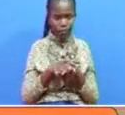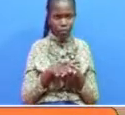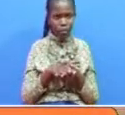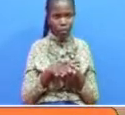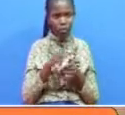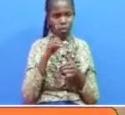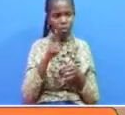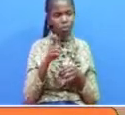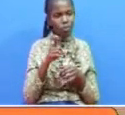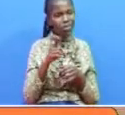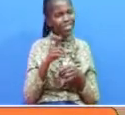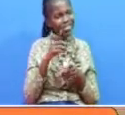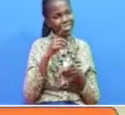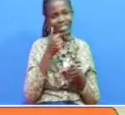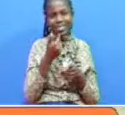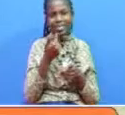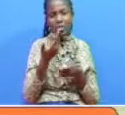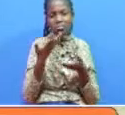muyasiata.